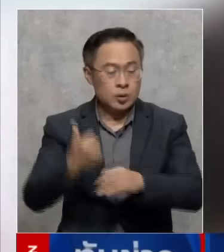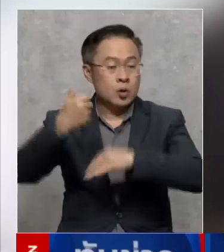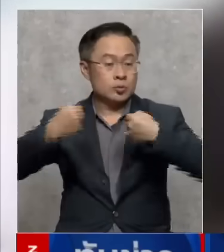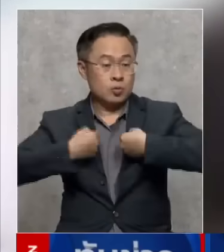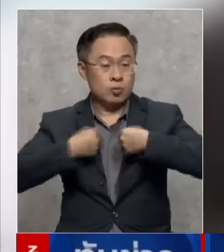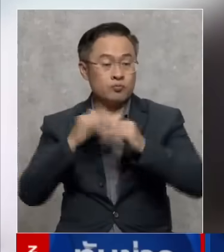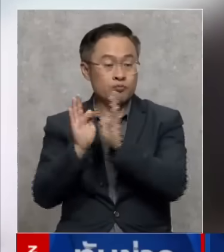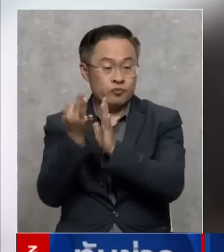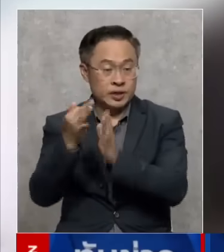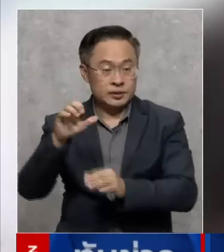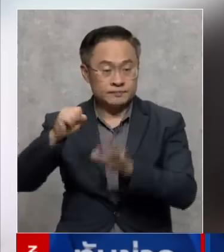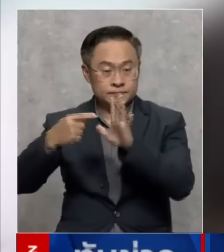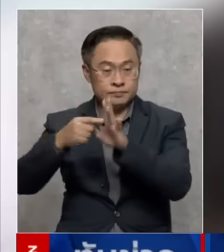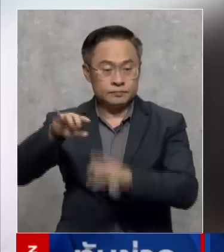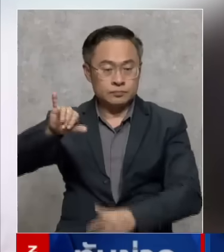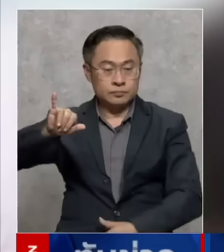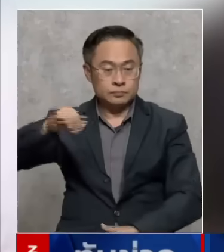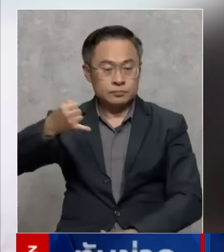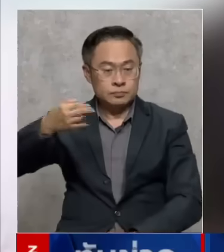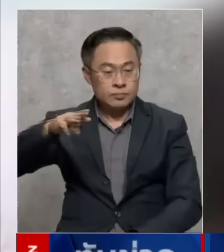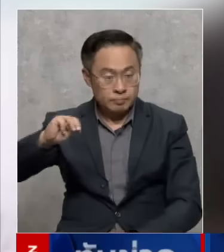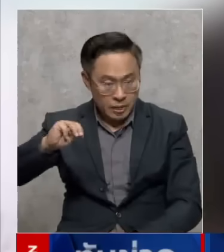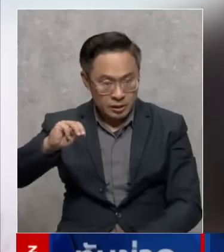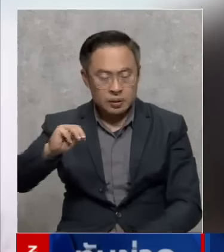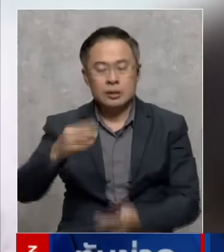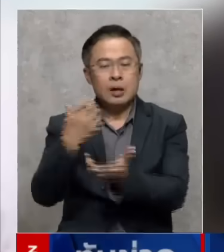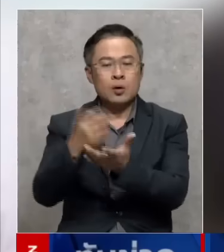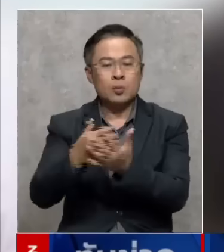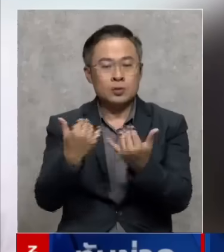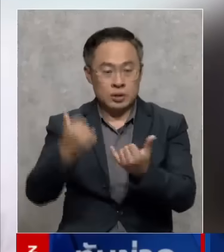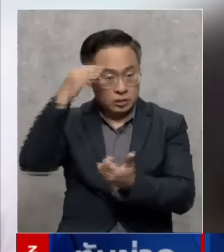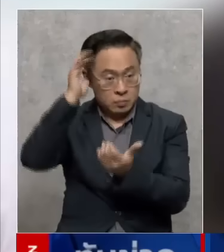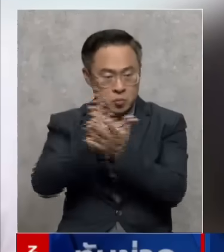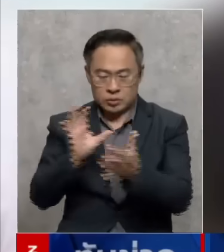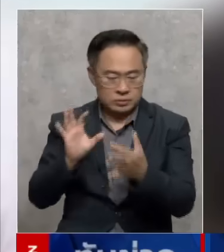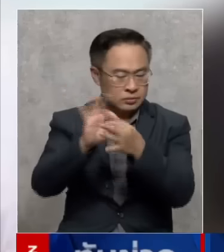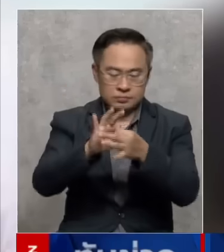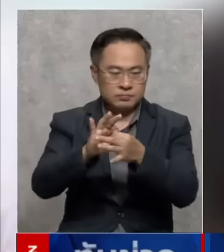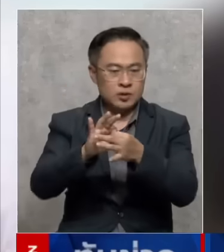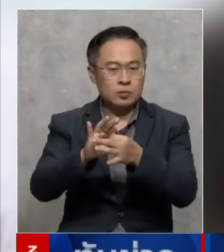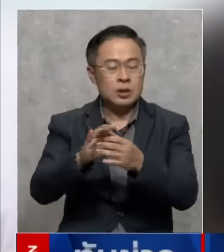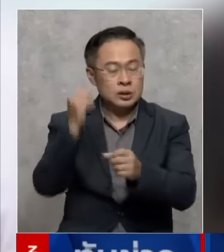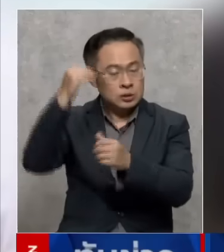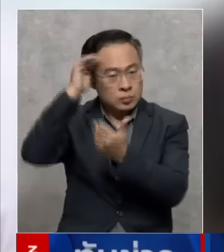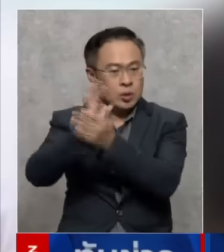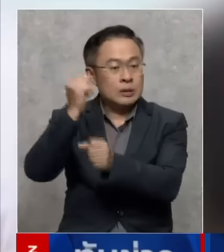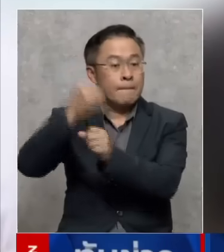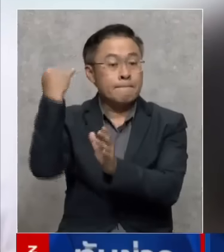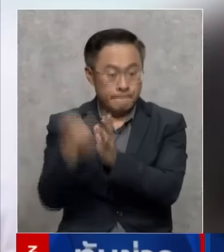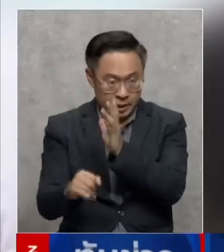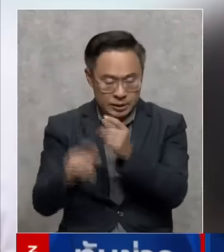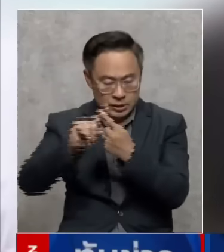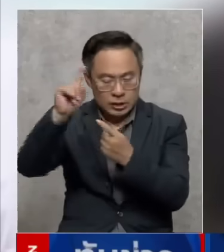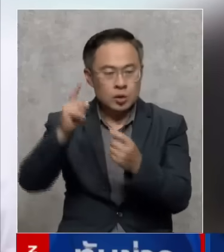ไปเกี่ยวข้องทั้งเรื่องของยาเสพติดทั้งเรื่องของการเรียกรับเงินนะครับตอนนี้ผู้เสียหายที่มาร้องกับทางเพจอยู่ที่